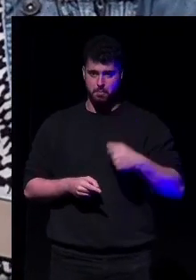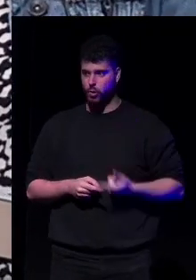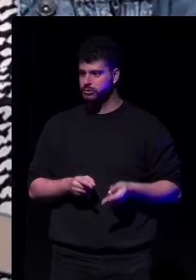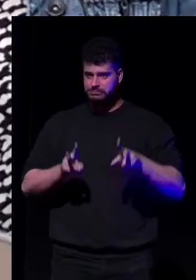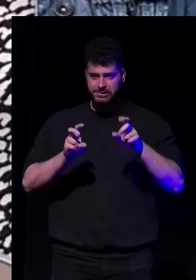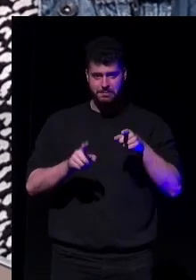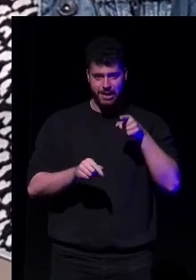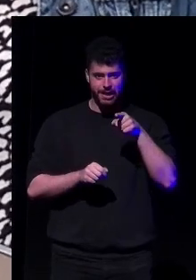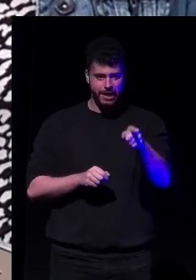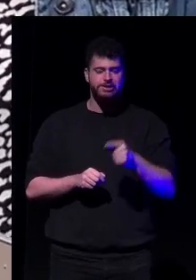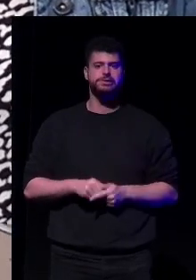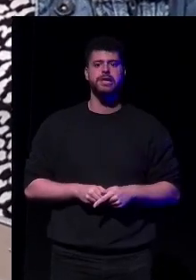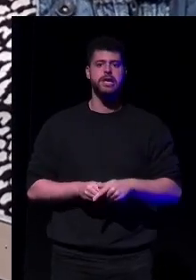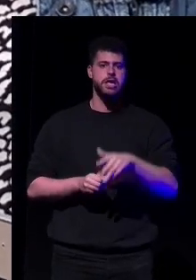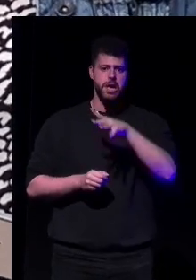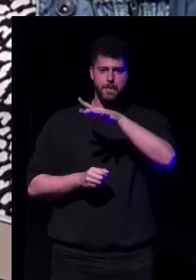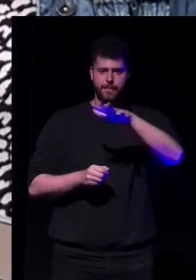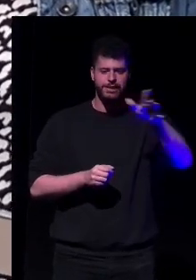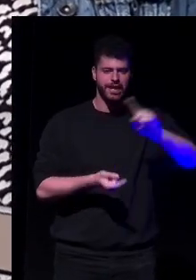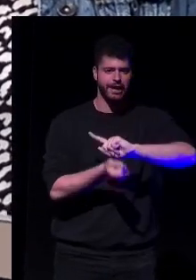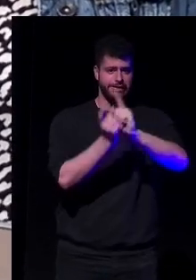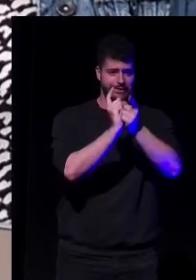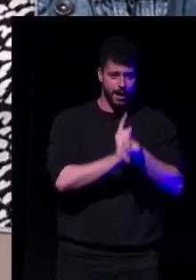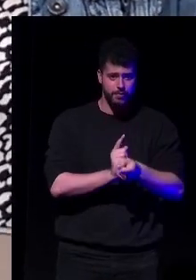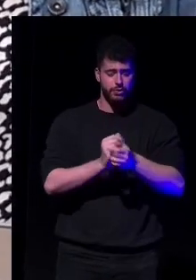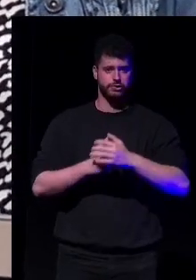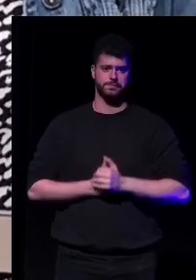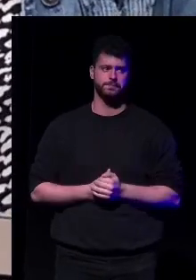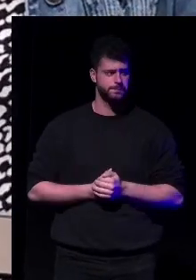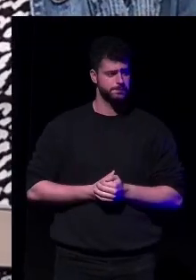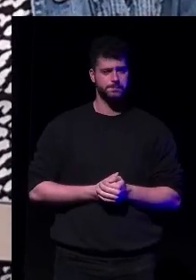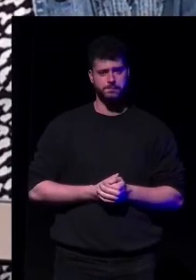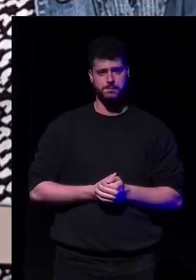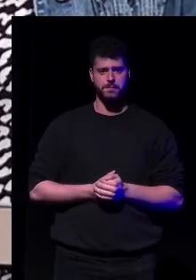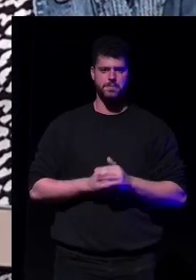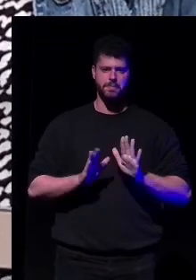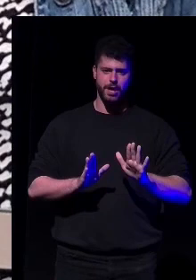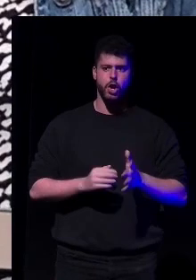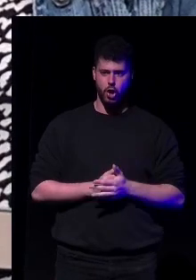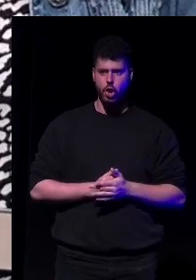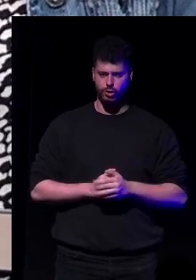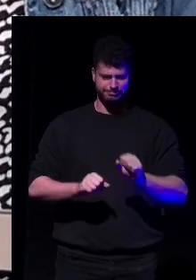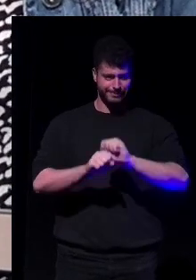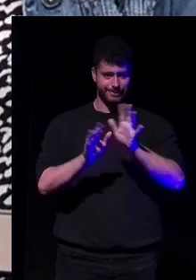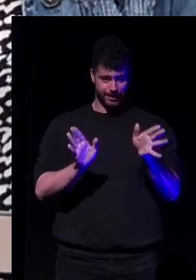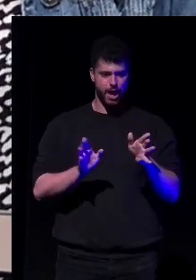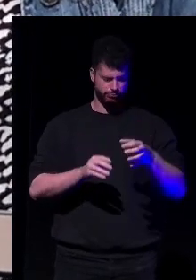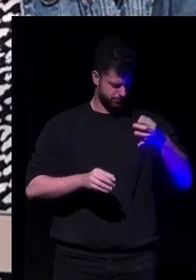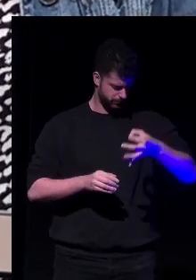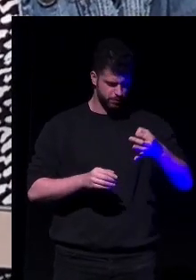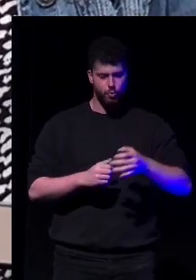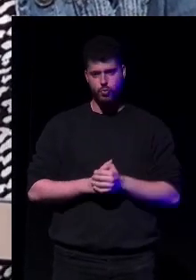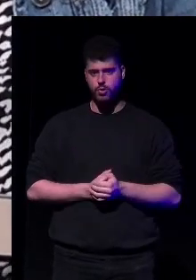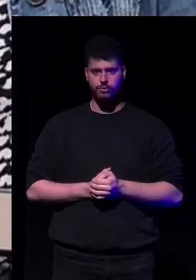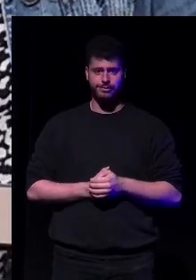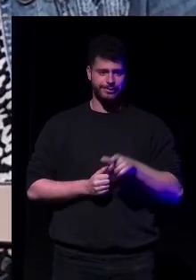aquests canvis de paisatge continus que tenim al nostre país, però és molt evident, i us ben asseguro, que això no